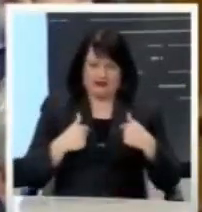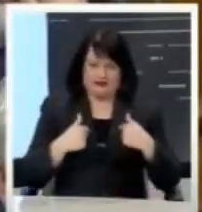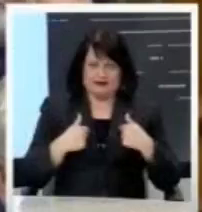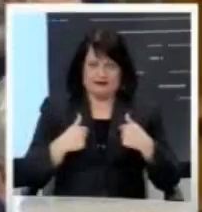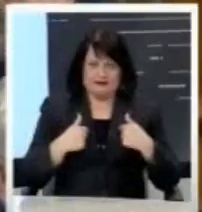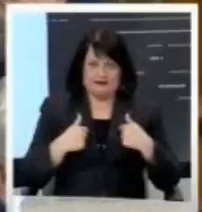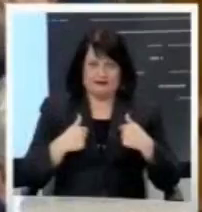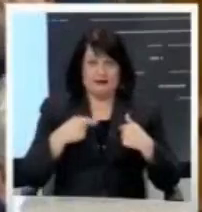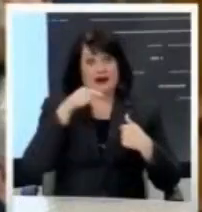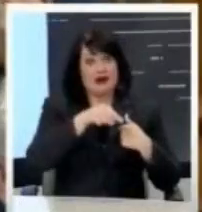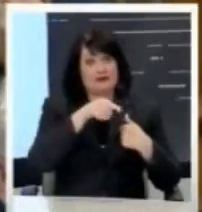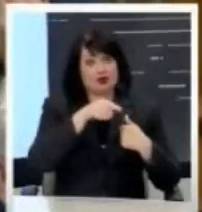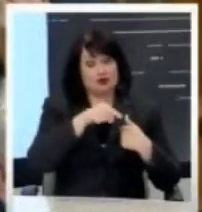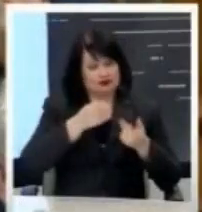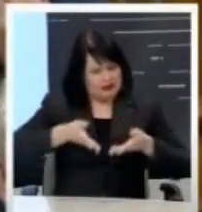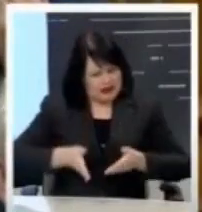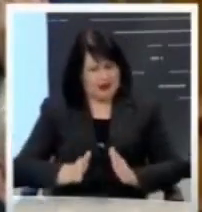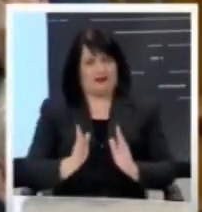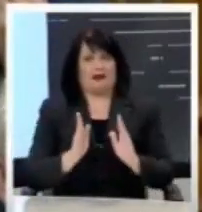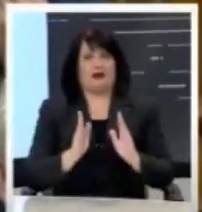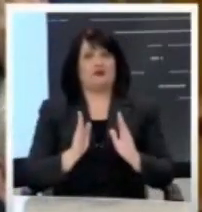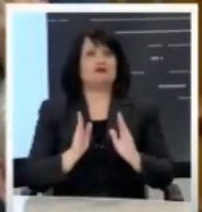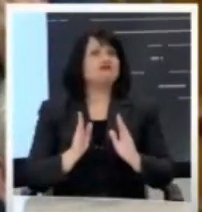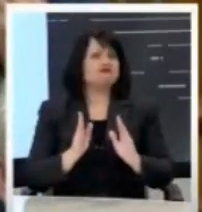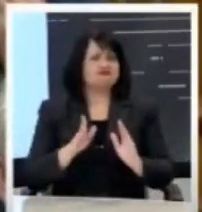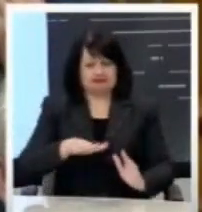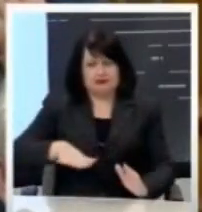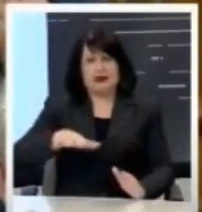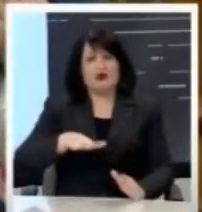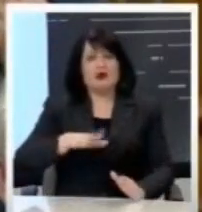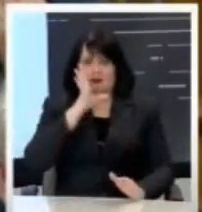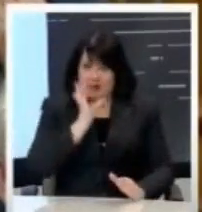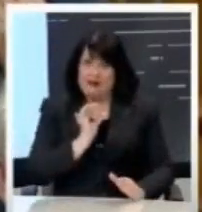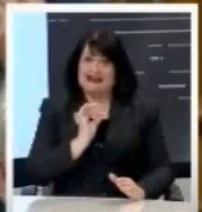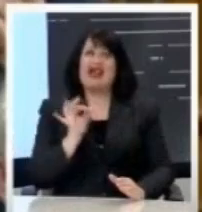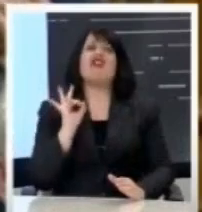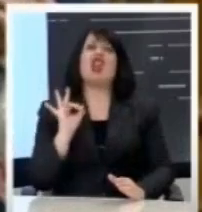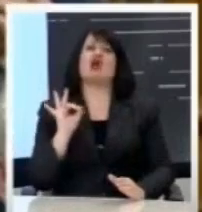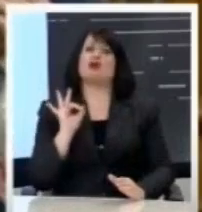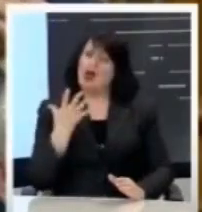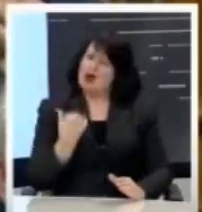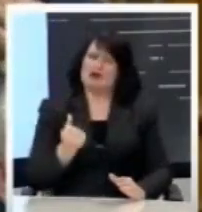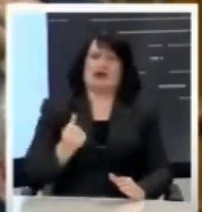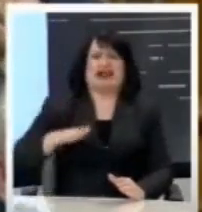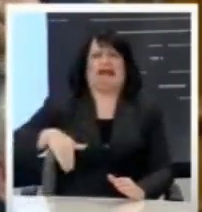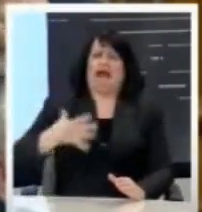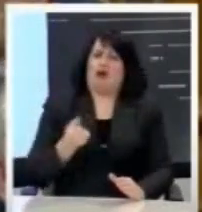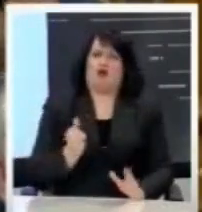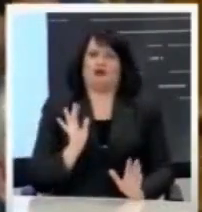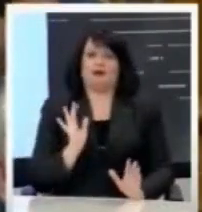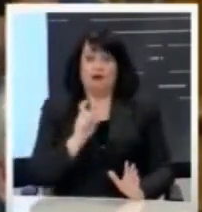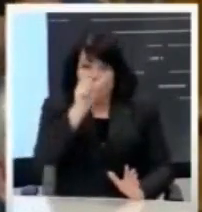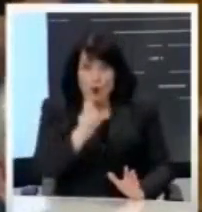Ενώ κατάγεται από μια περιοχή που πράγματι υπάρχει φιλότιμο. Ο ίδιος,